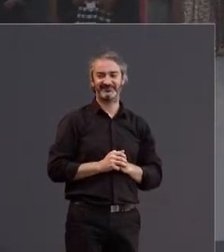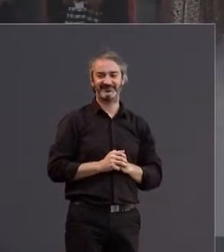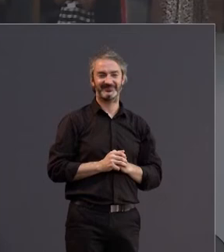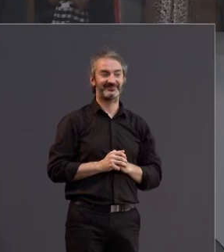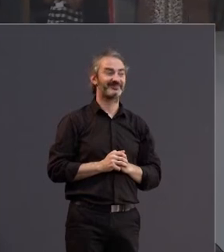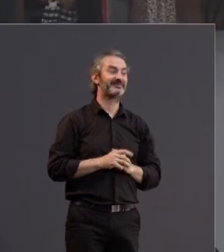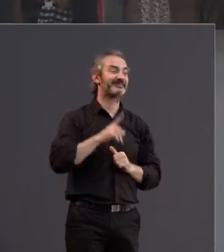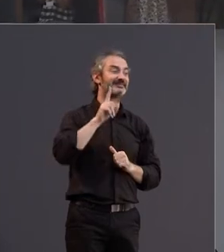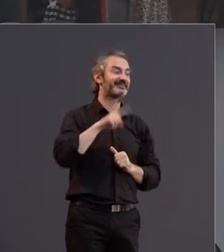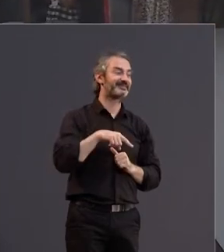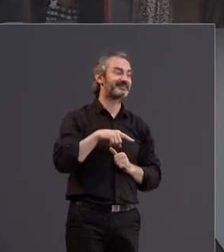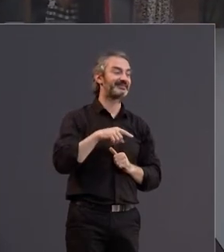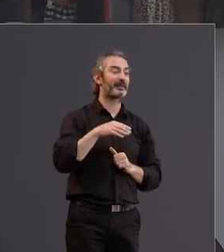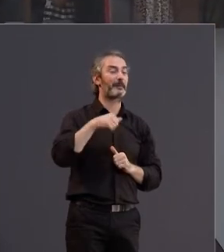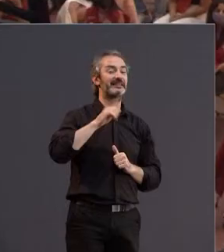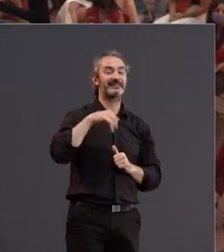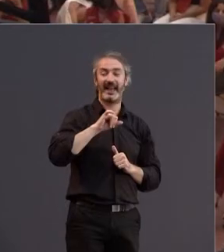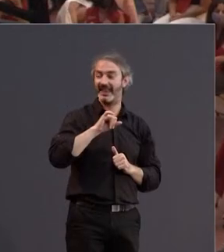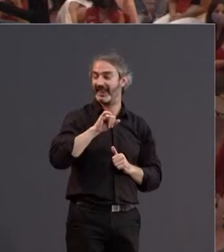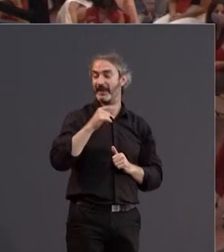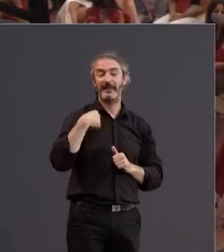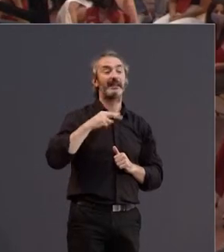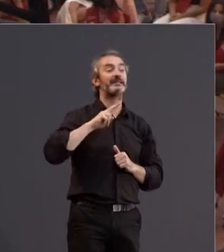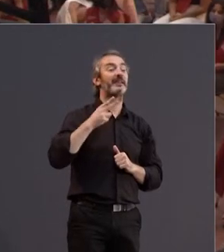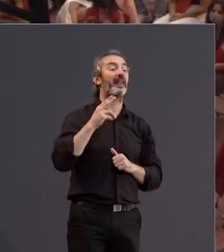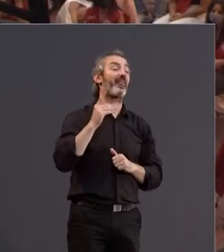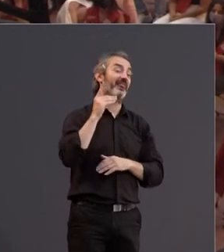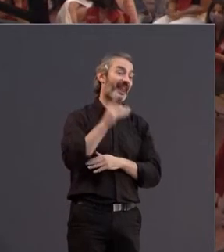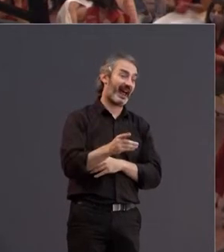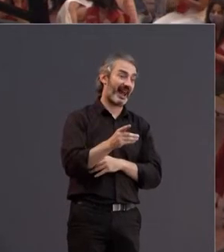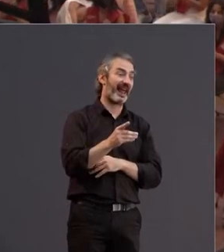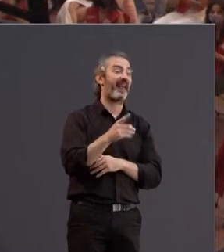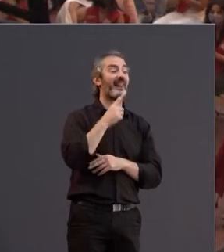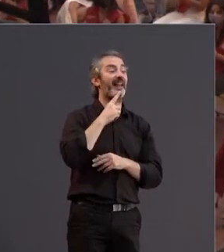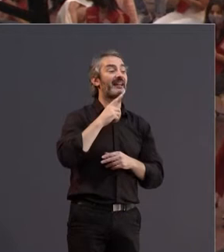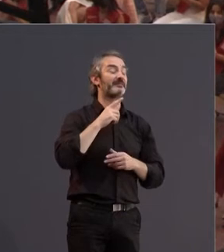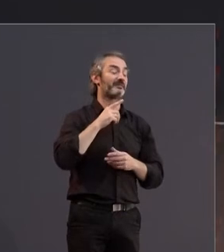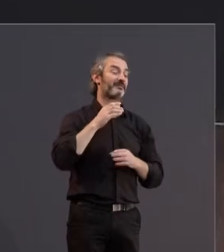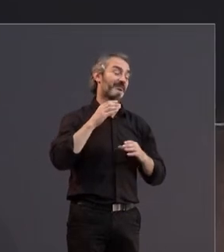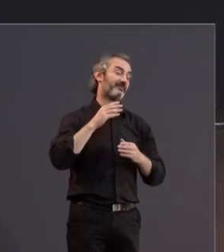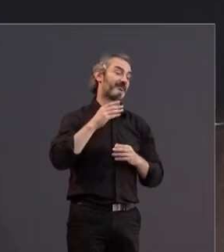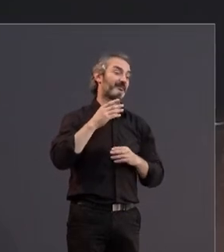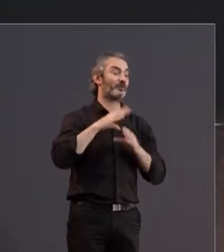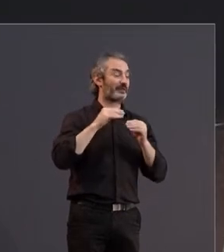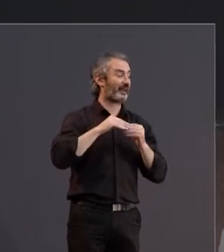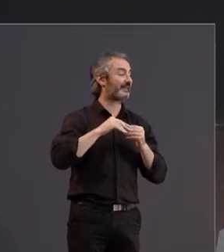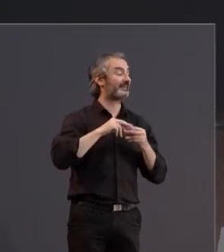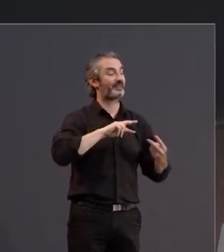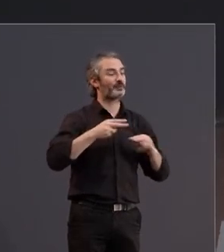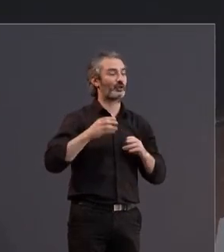I la Marta Marfany, que és vicedegana de la Facultat de Traducció i Ciències del Llenguatge.